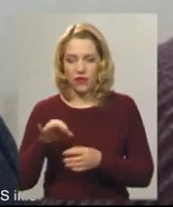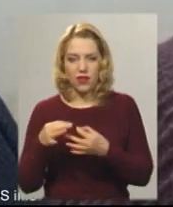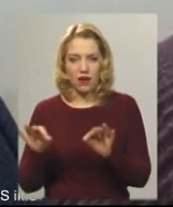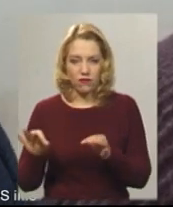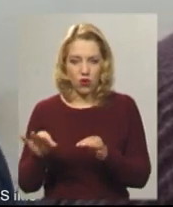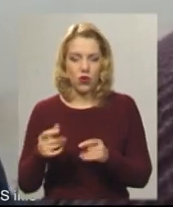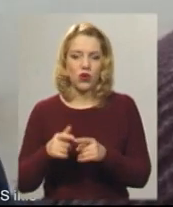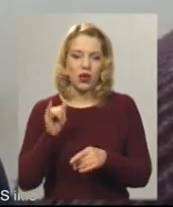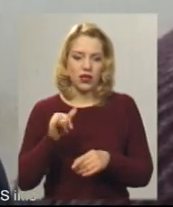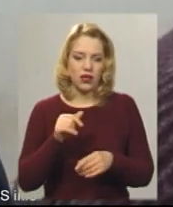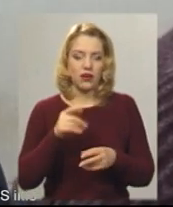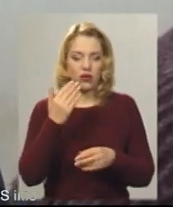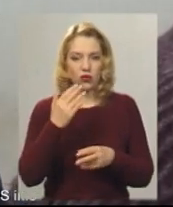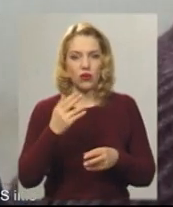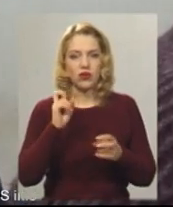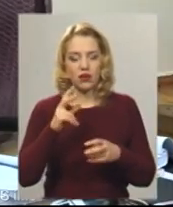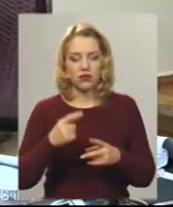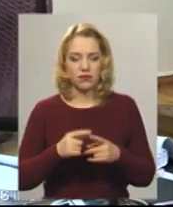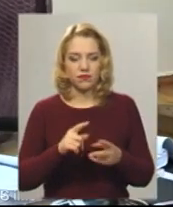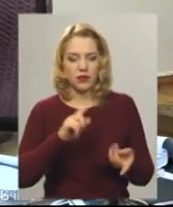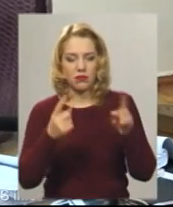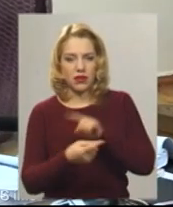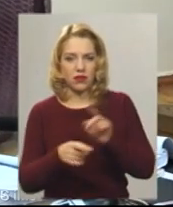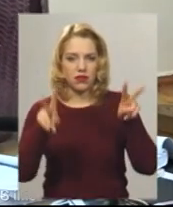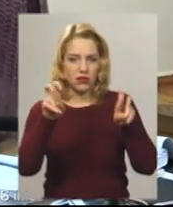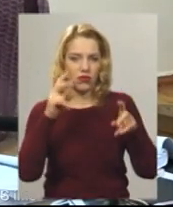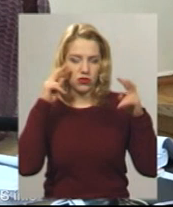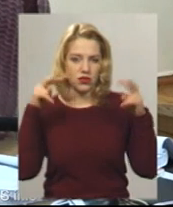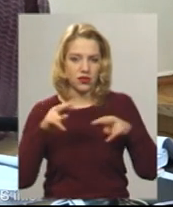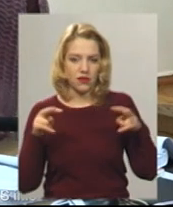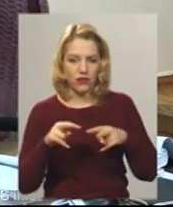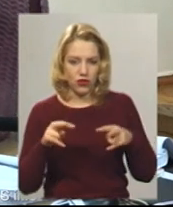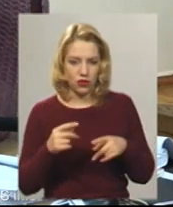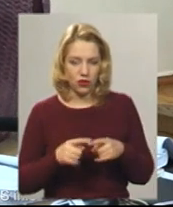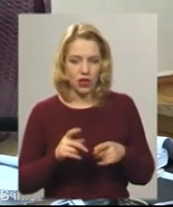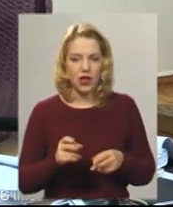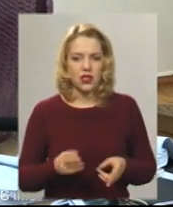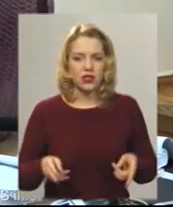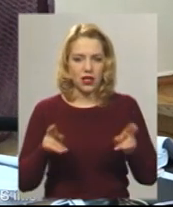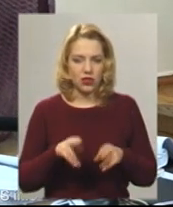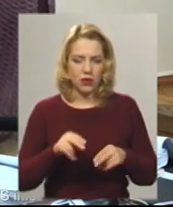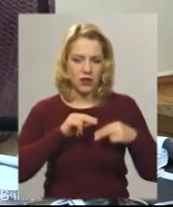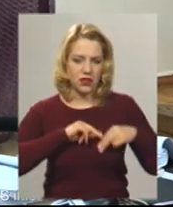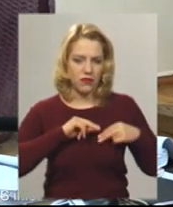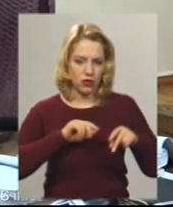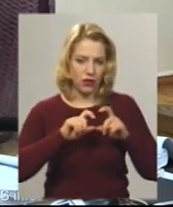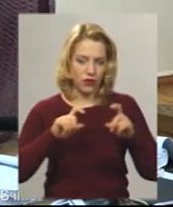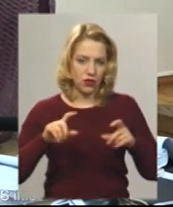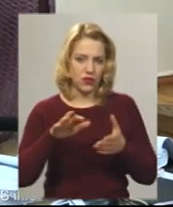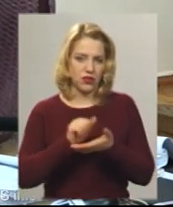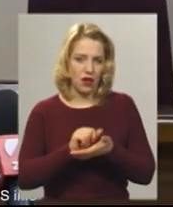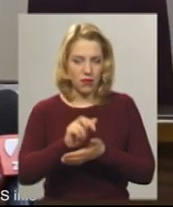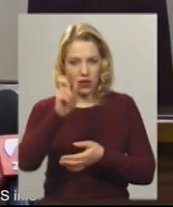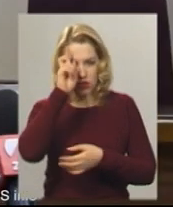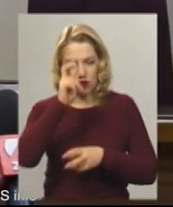замінили на свідка. Полковник Віктор Крайтор звільнений з посади начальника управління СБУ Хмельницькій області, залишаючись працівником відомства. Він займає посаду на